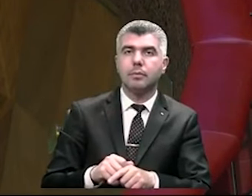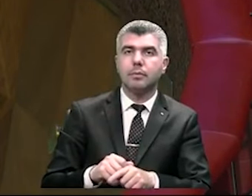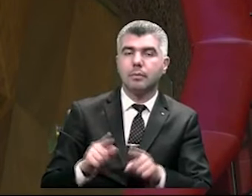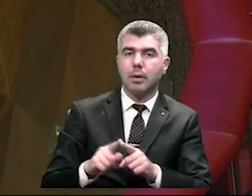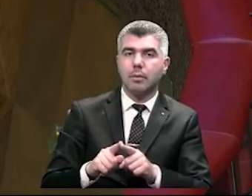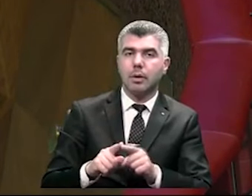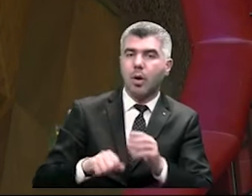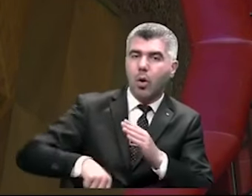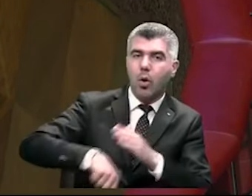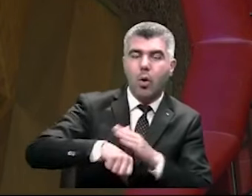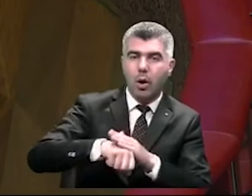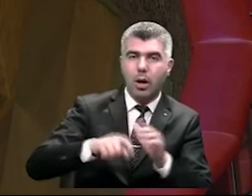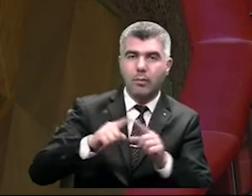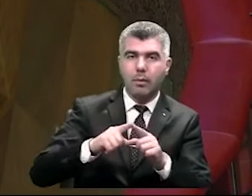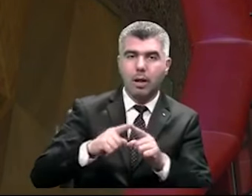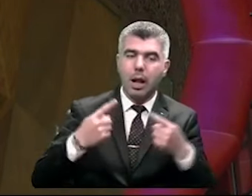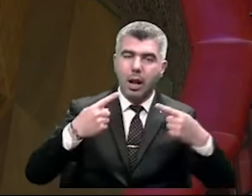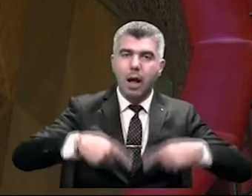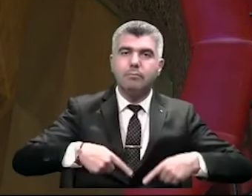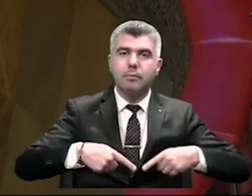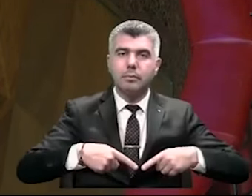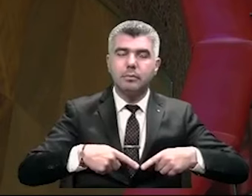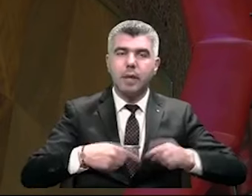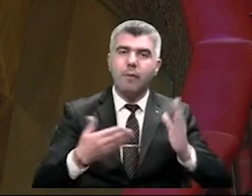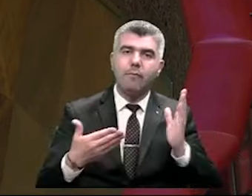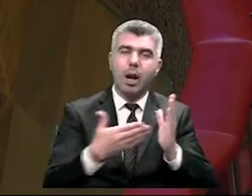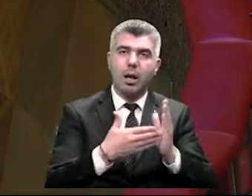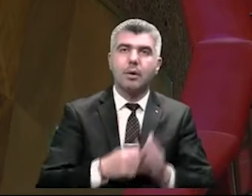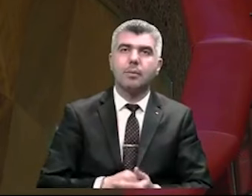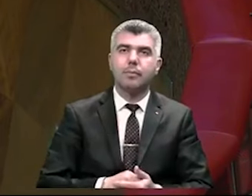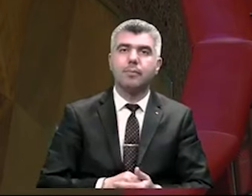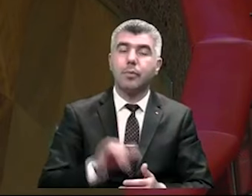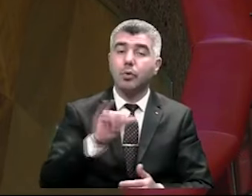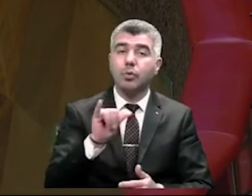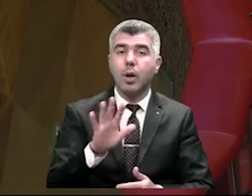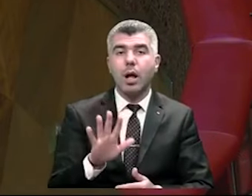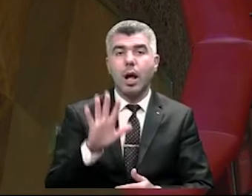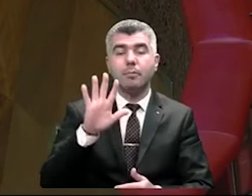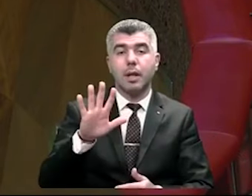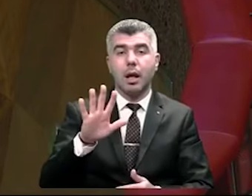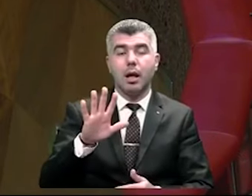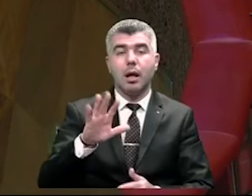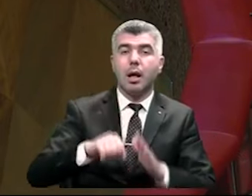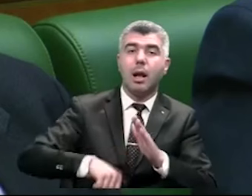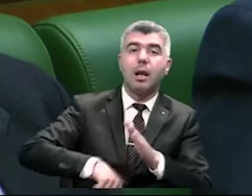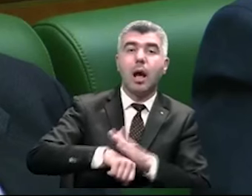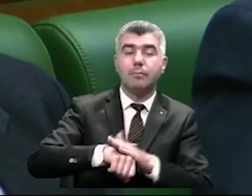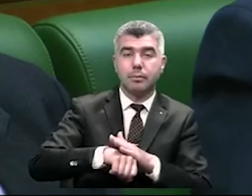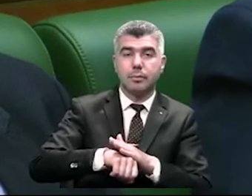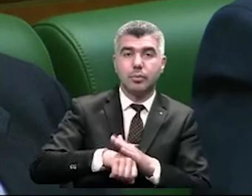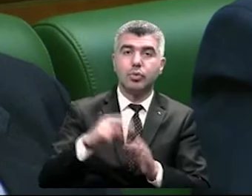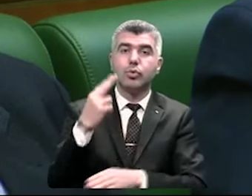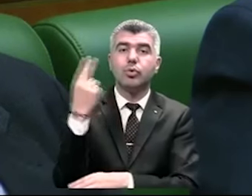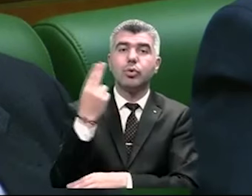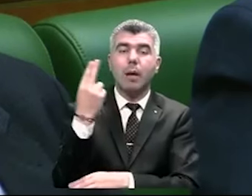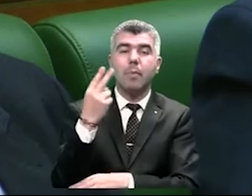الفوتسال اللي داز في الاخير في بلادنا كانوا خمسه ديال اللاعبين اللي من جامعه